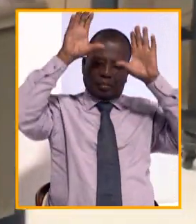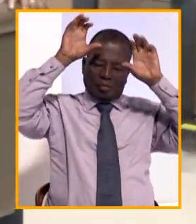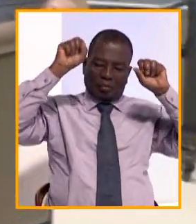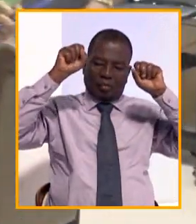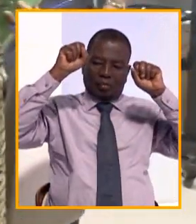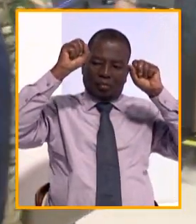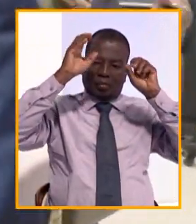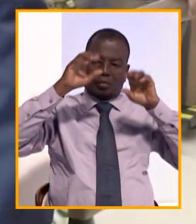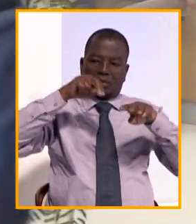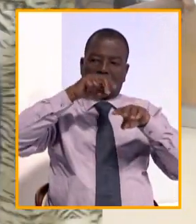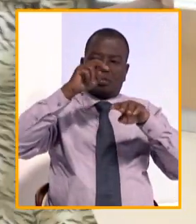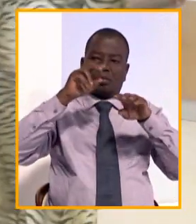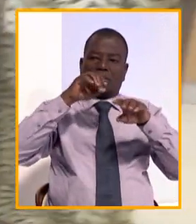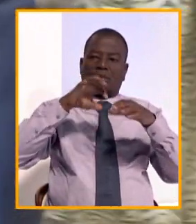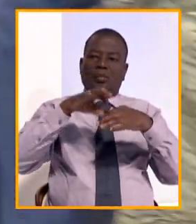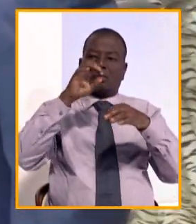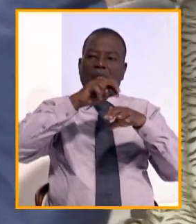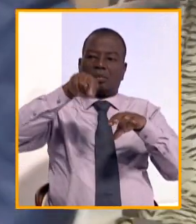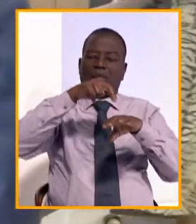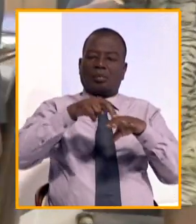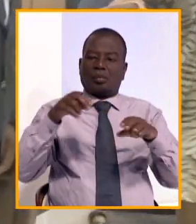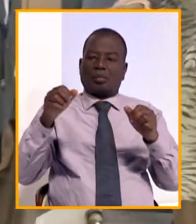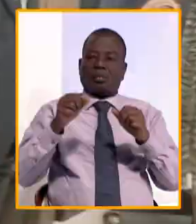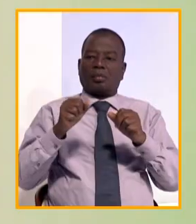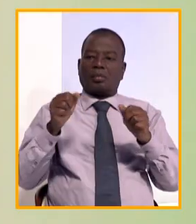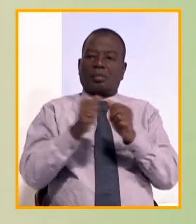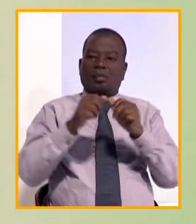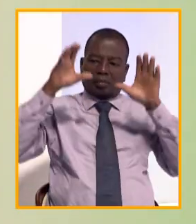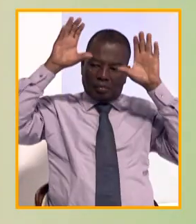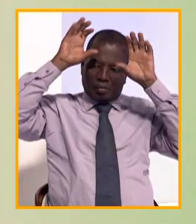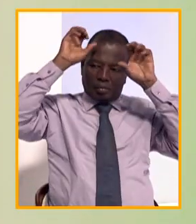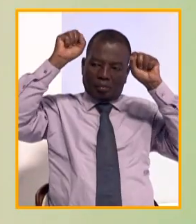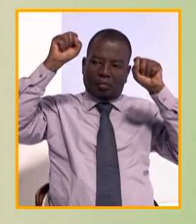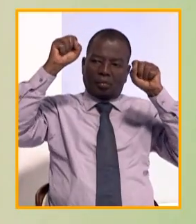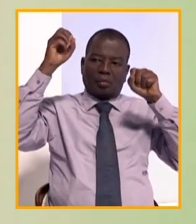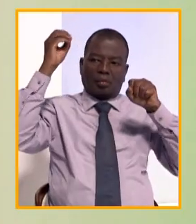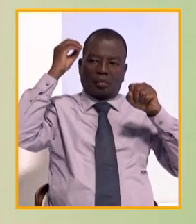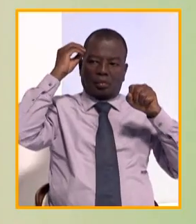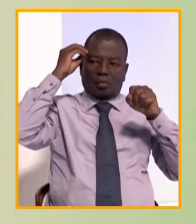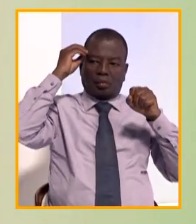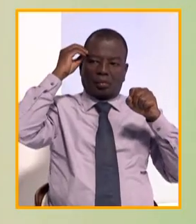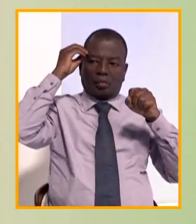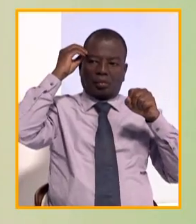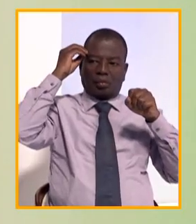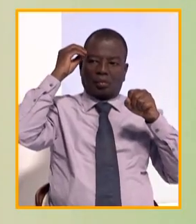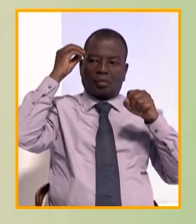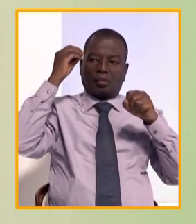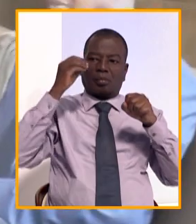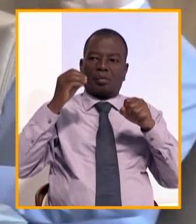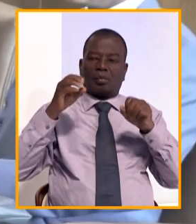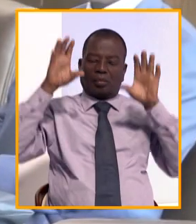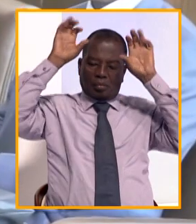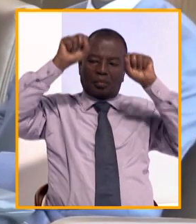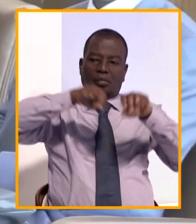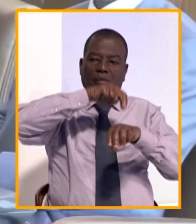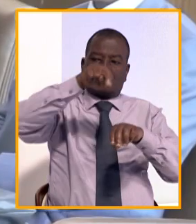de la République sous la présidence de son Excellence Monsieur Alassane Ouattara, président de la